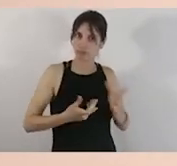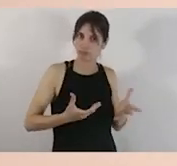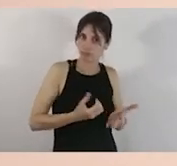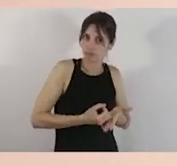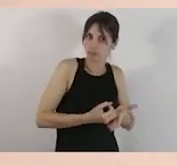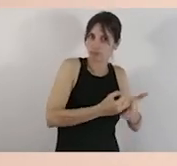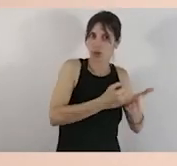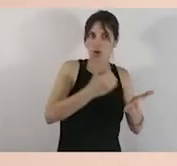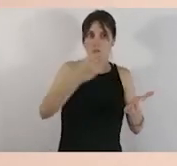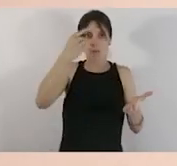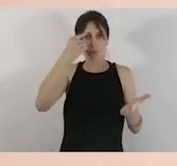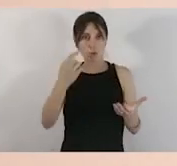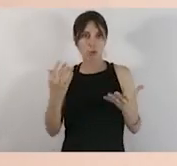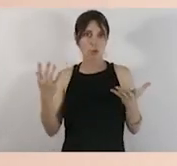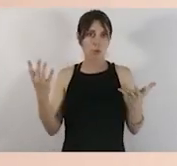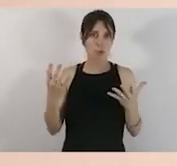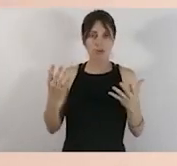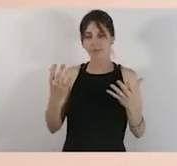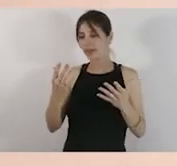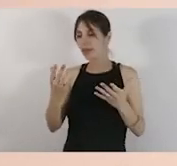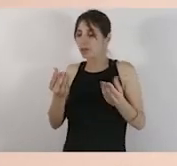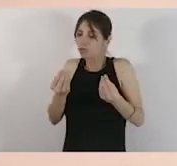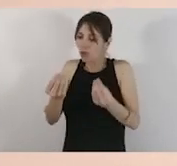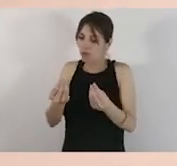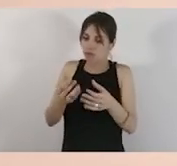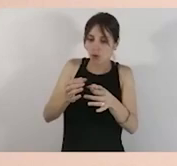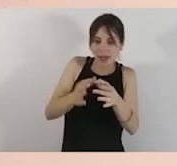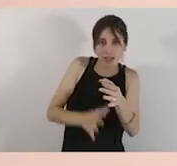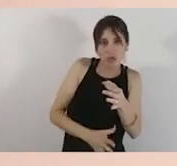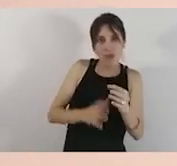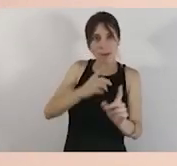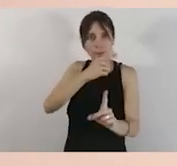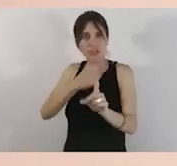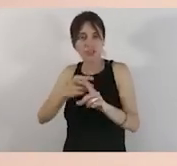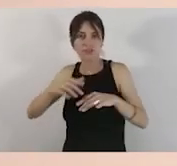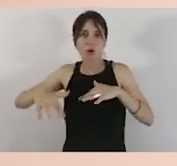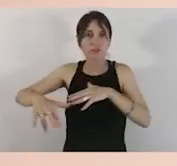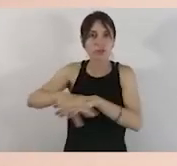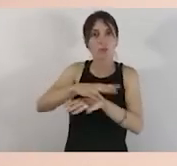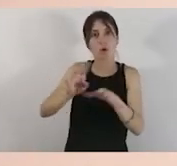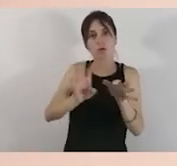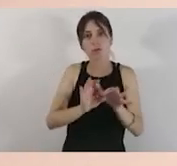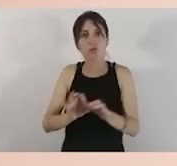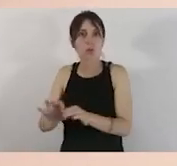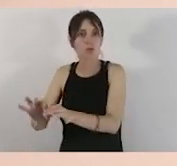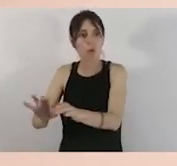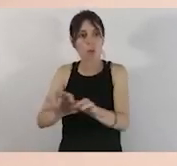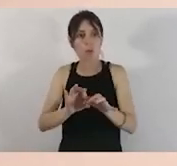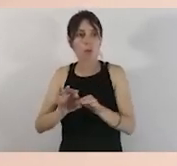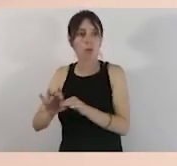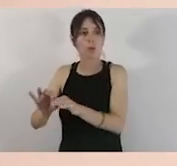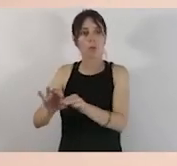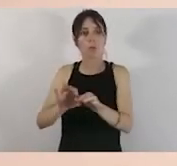bénéfices environnementaux, sociaux et économiques de celle-ci. Ce n'est pas la seule, mais je vous demande de bien vouloir